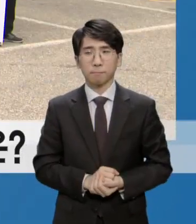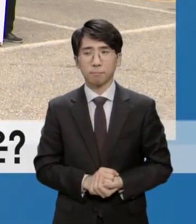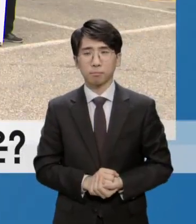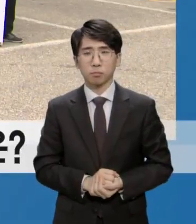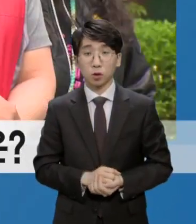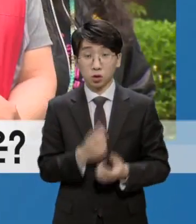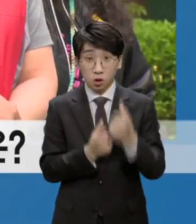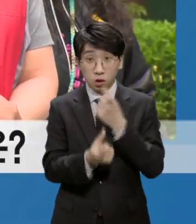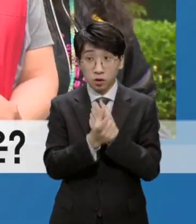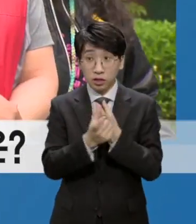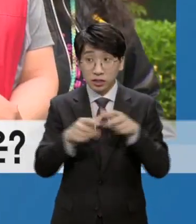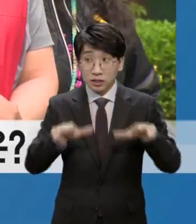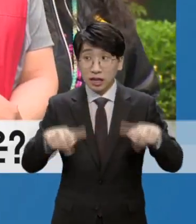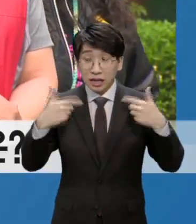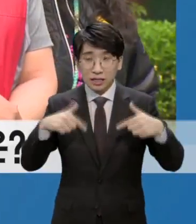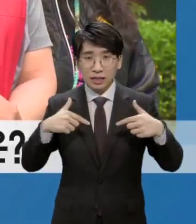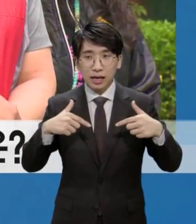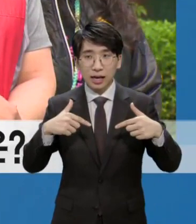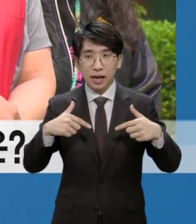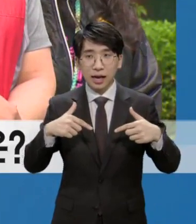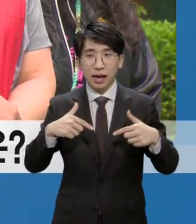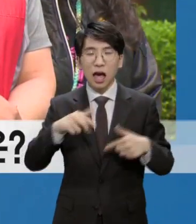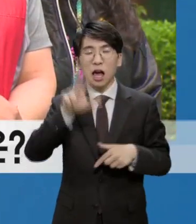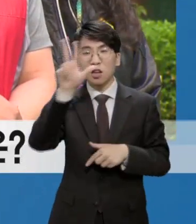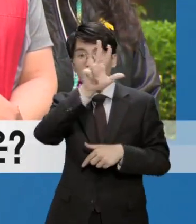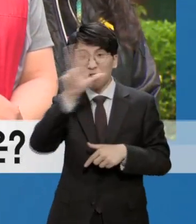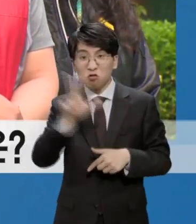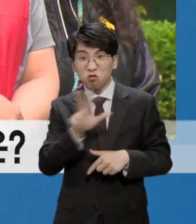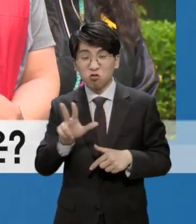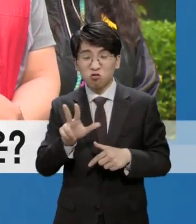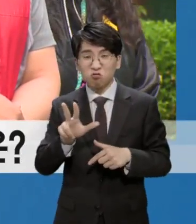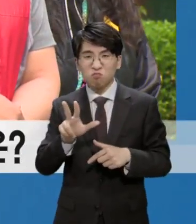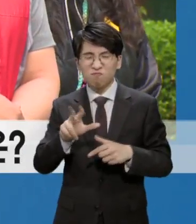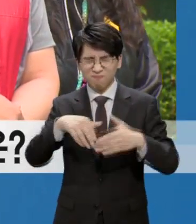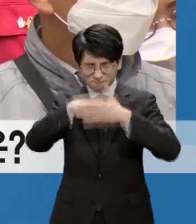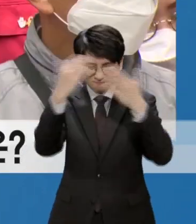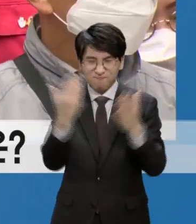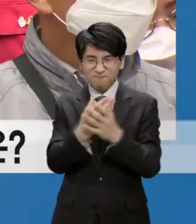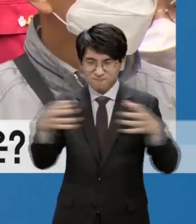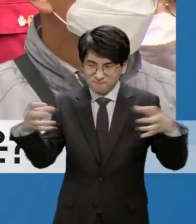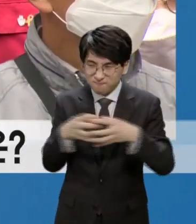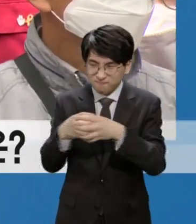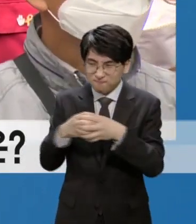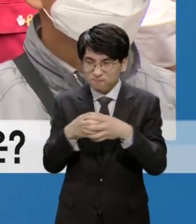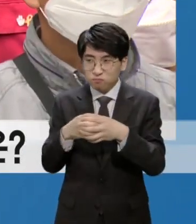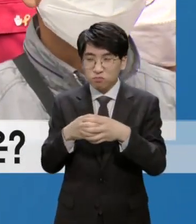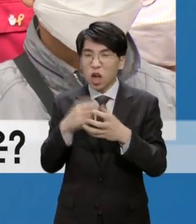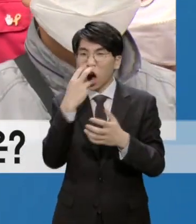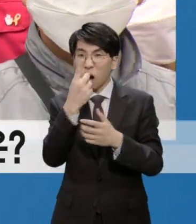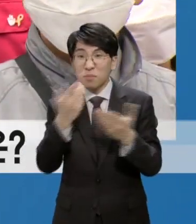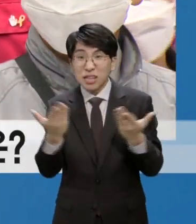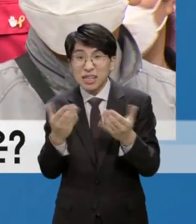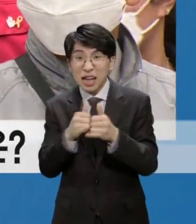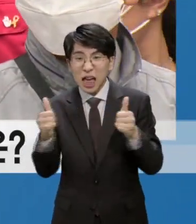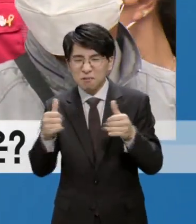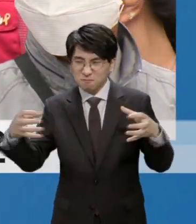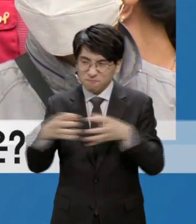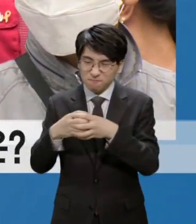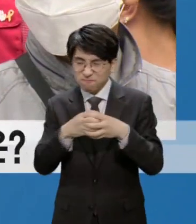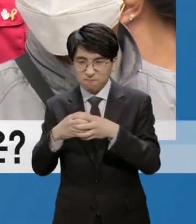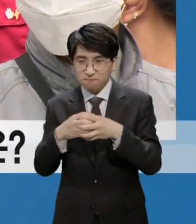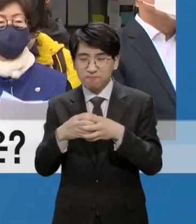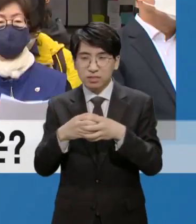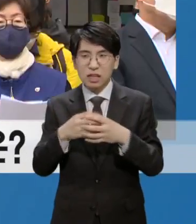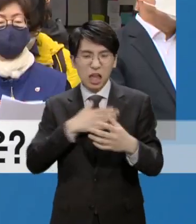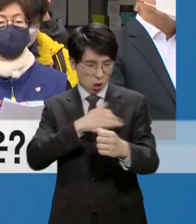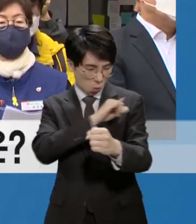경비노동자들의 권리 향상을 위해서 모임들이 만들어지고 네. 그다음 11월에는 국회에서 그 권리 그